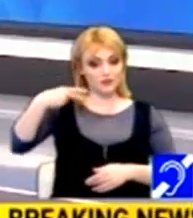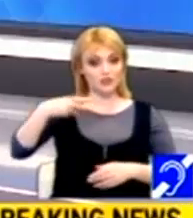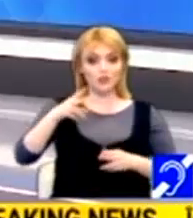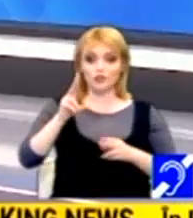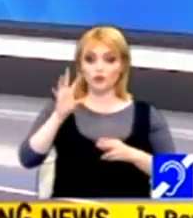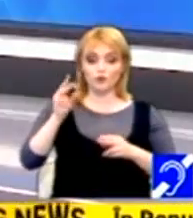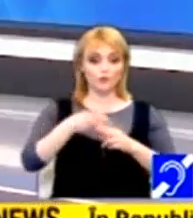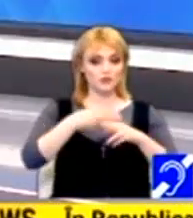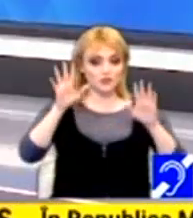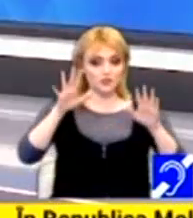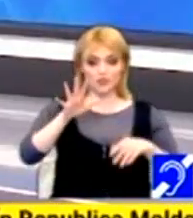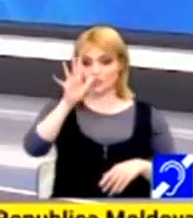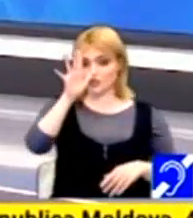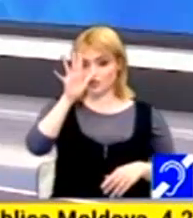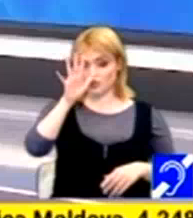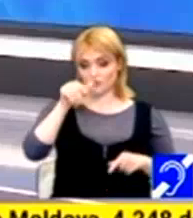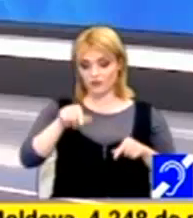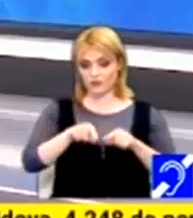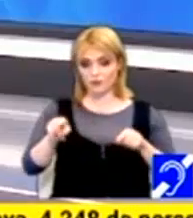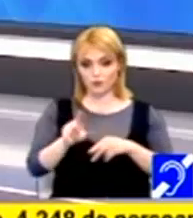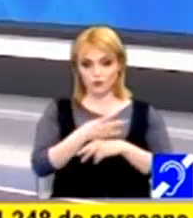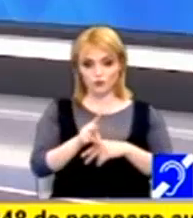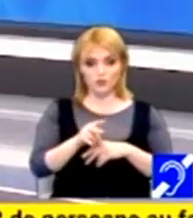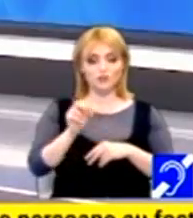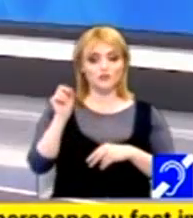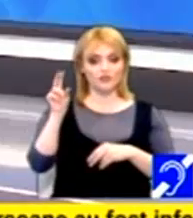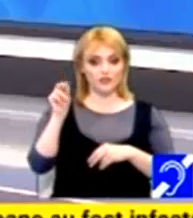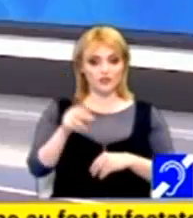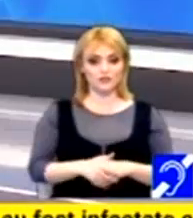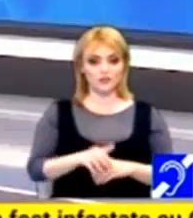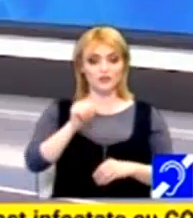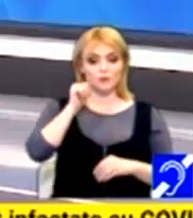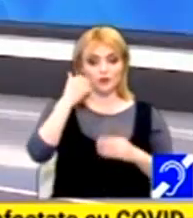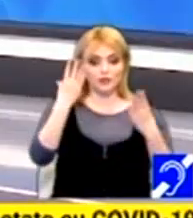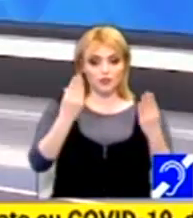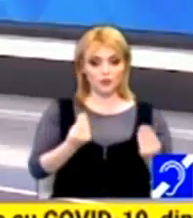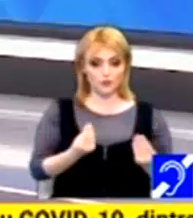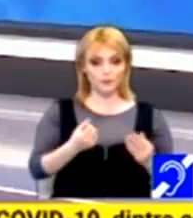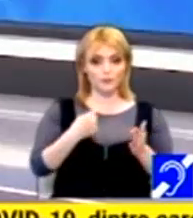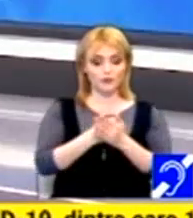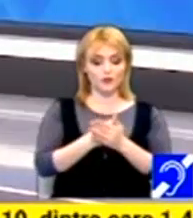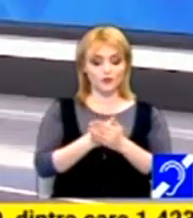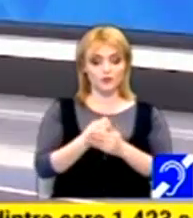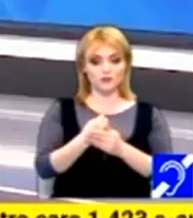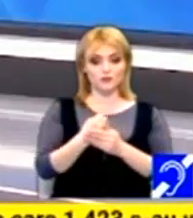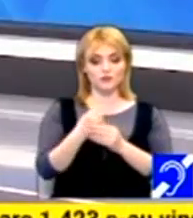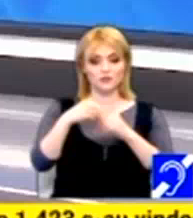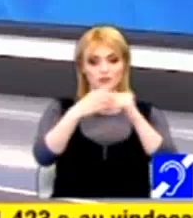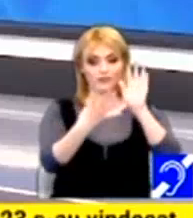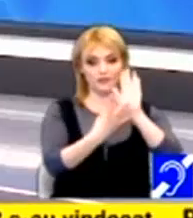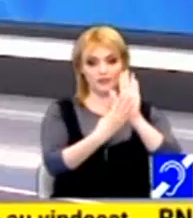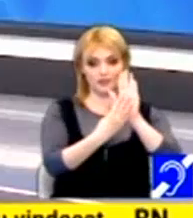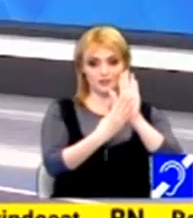fără precipitații. La Chișinău, în această noapte, vor fi în jur de 12 grade, iar maxima zilei va urca până la 19,